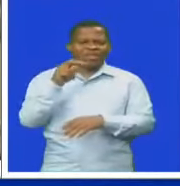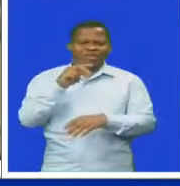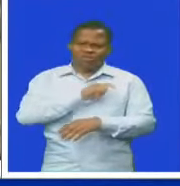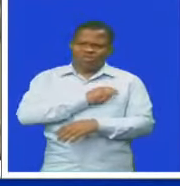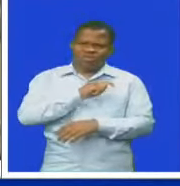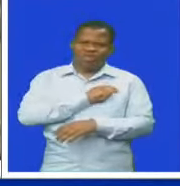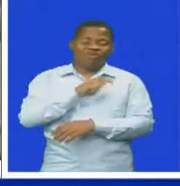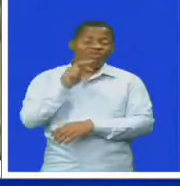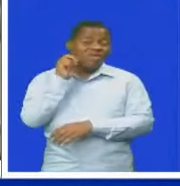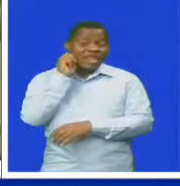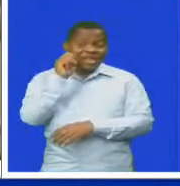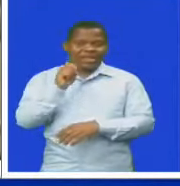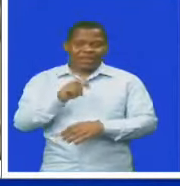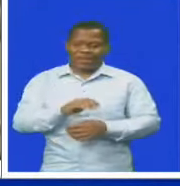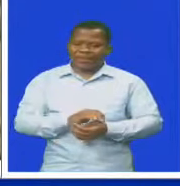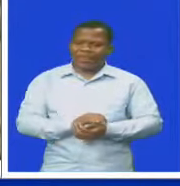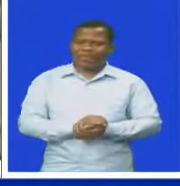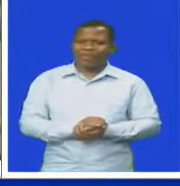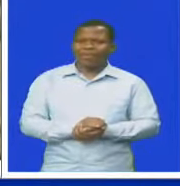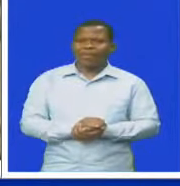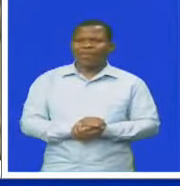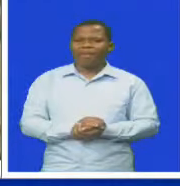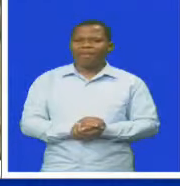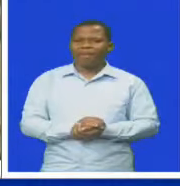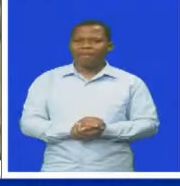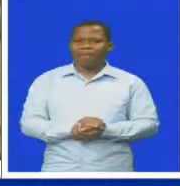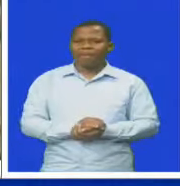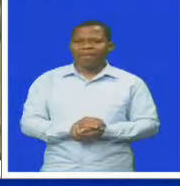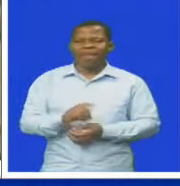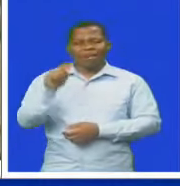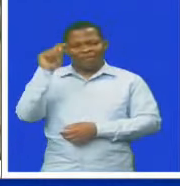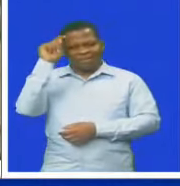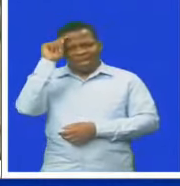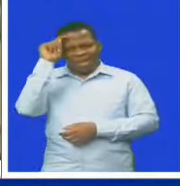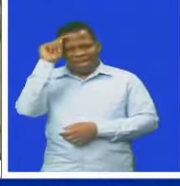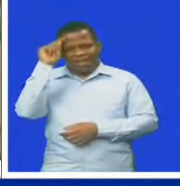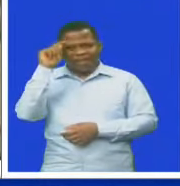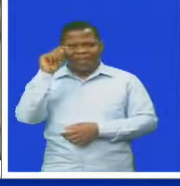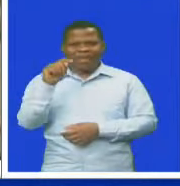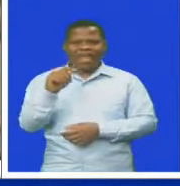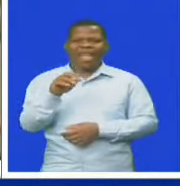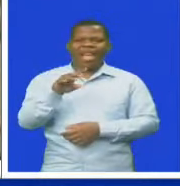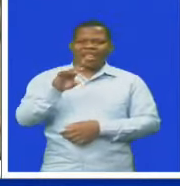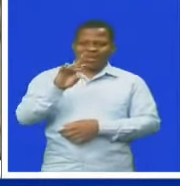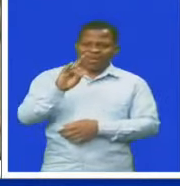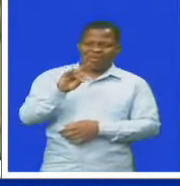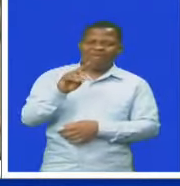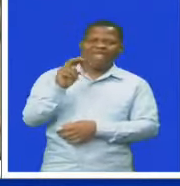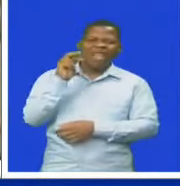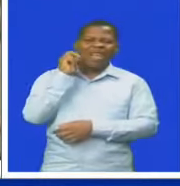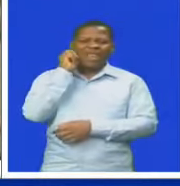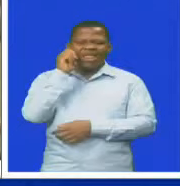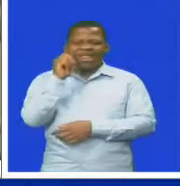ukuthi hayi manje siya manje sitibuyathe ayitomile sikuthelele nathi sebe singabe nelwado ukuthi hayi